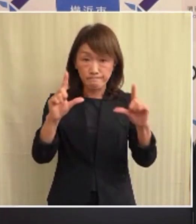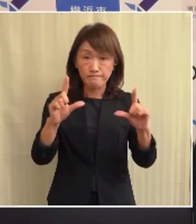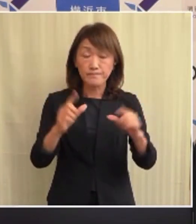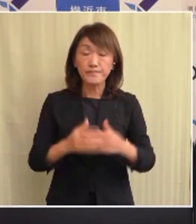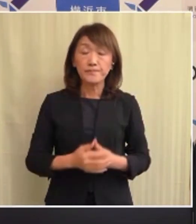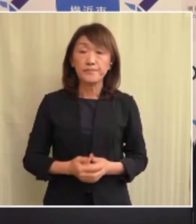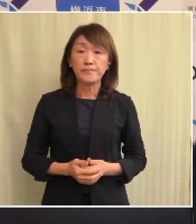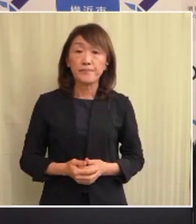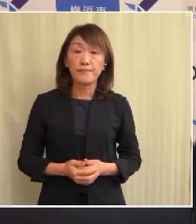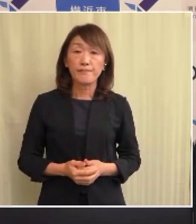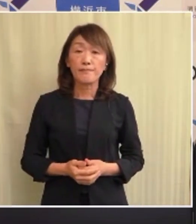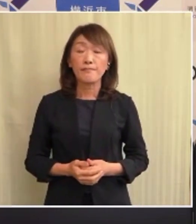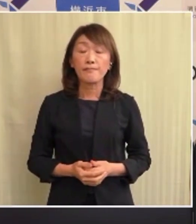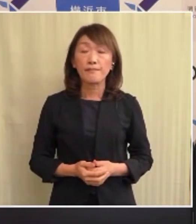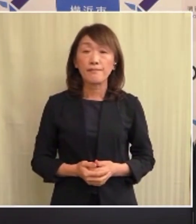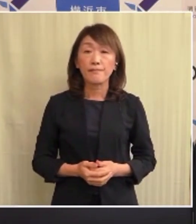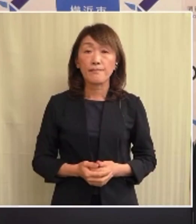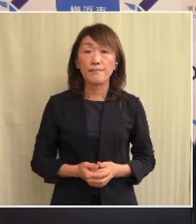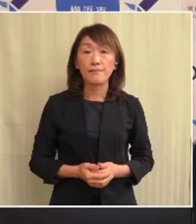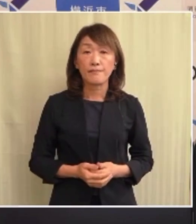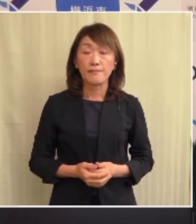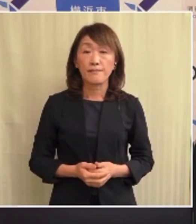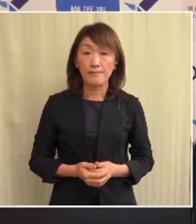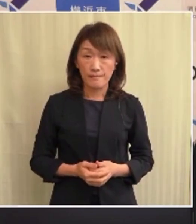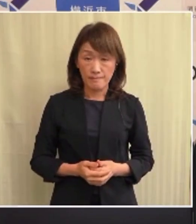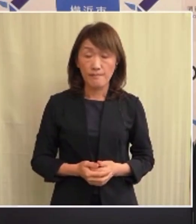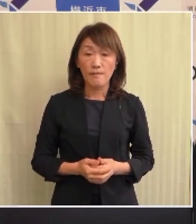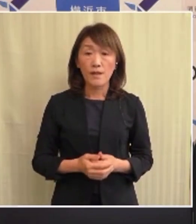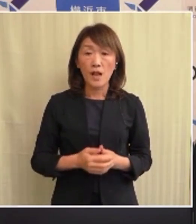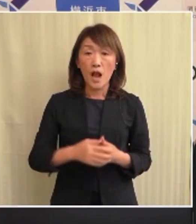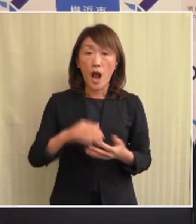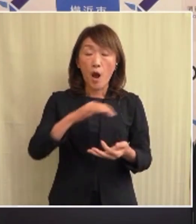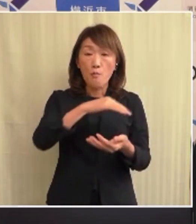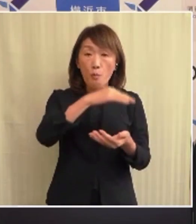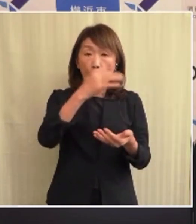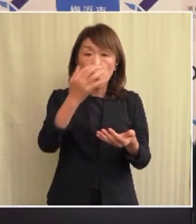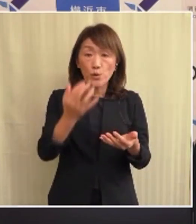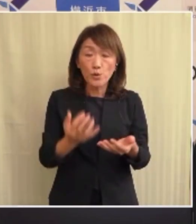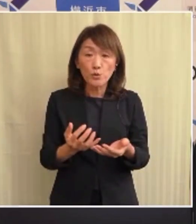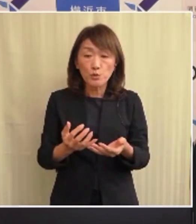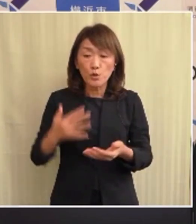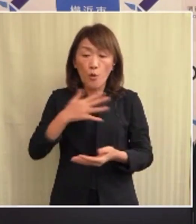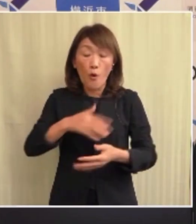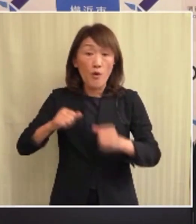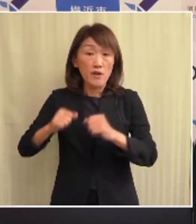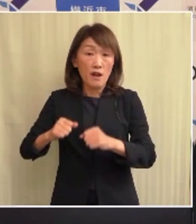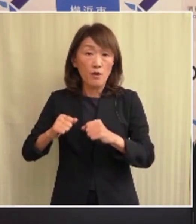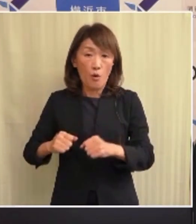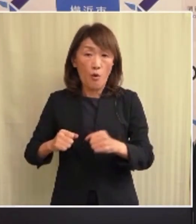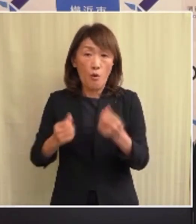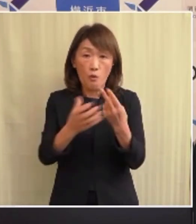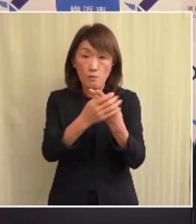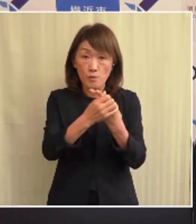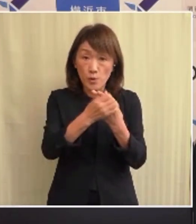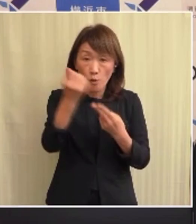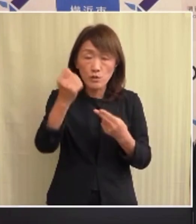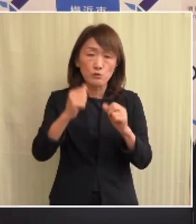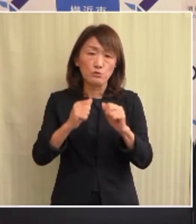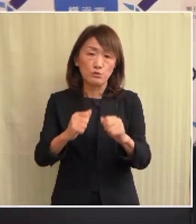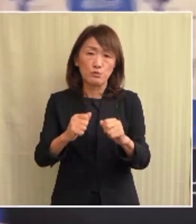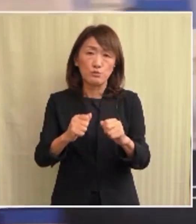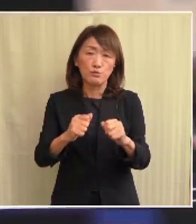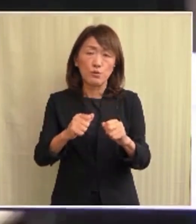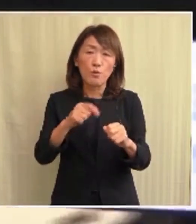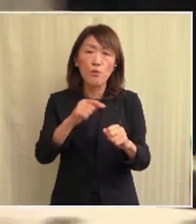ね、やっぱりそのボリュームと健康っていうものを両立させるというのがなかな